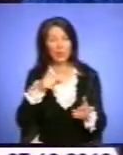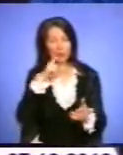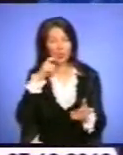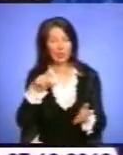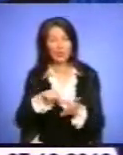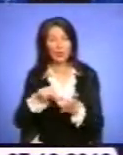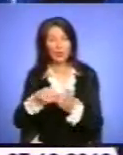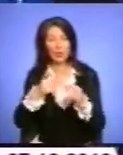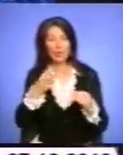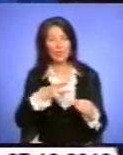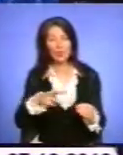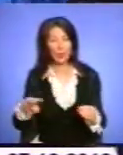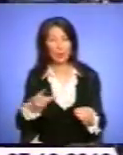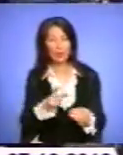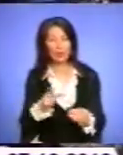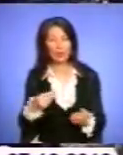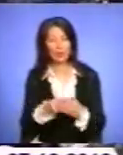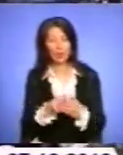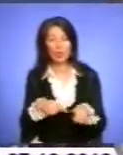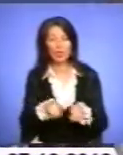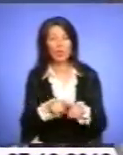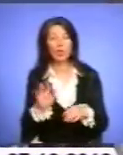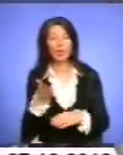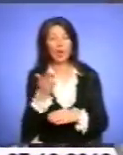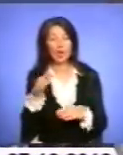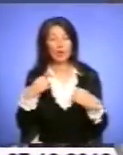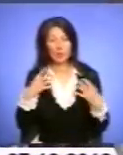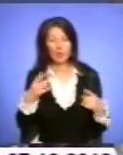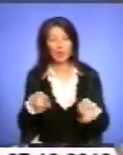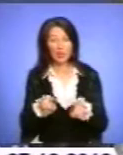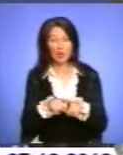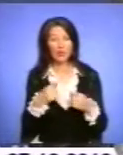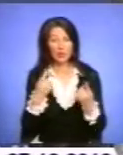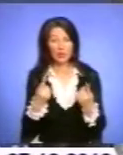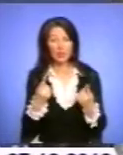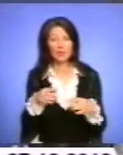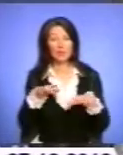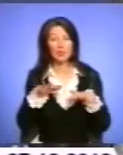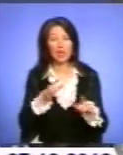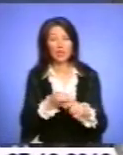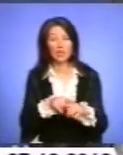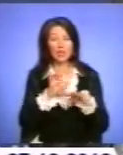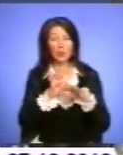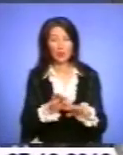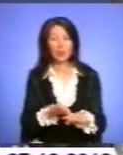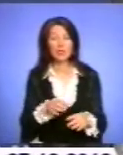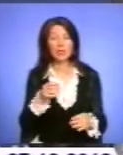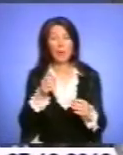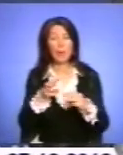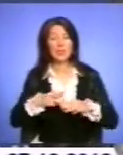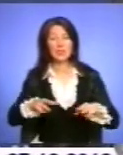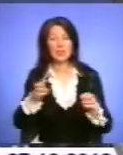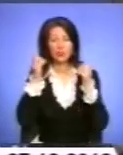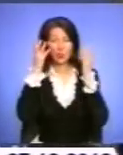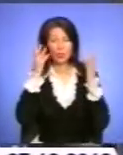мільйонів громадян. Бюджет таких гулянь теж немалий. Заходи, які проводить безпосередньо Міністерство культури, це і в